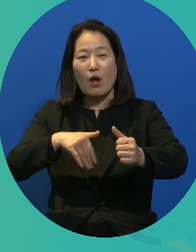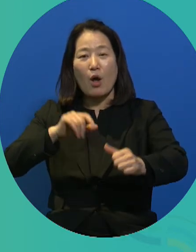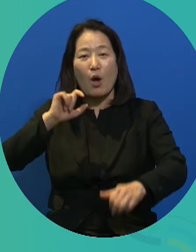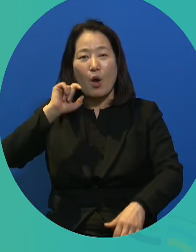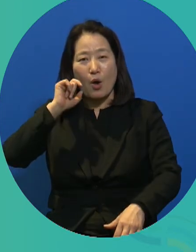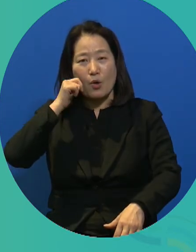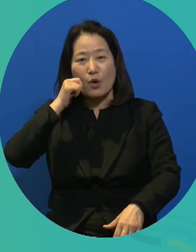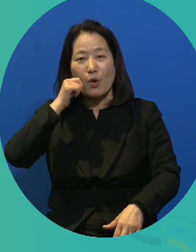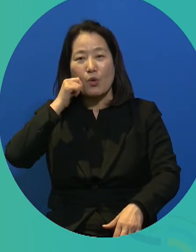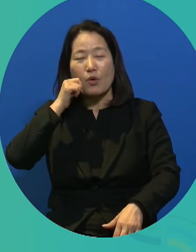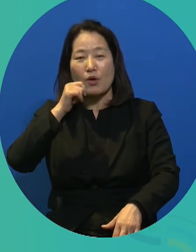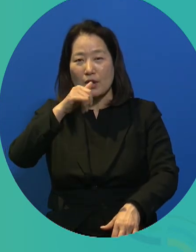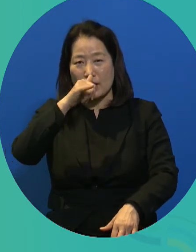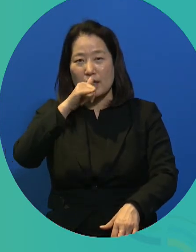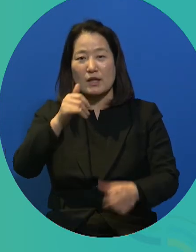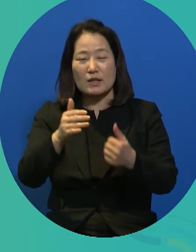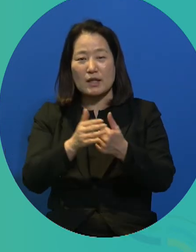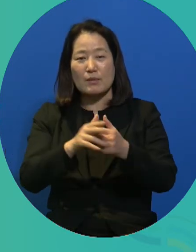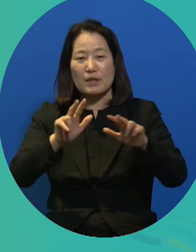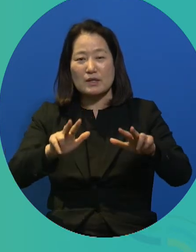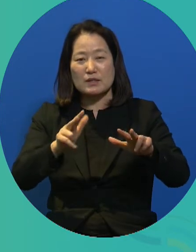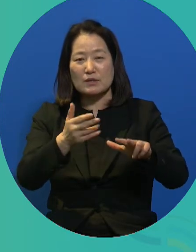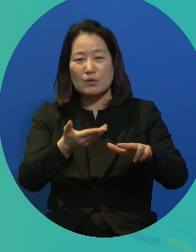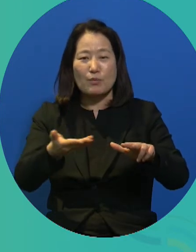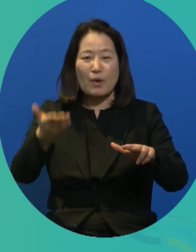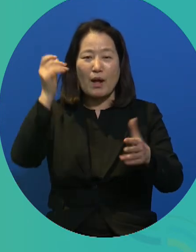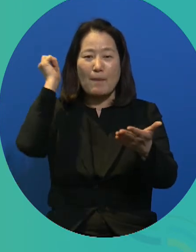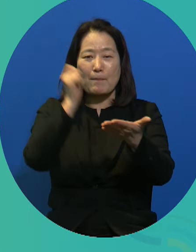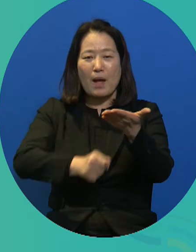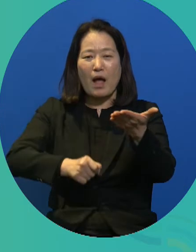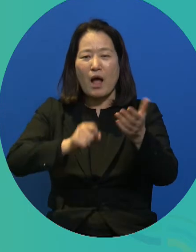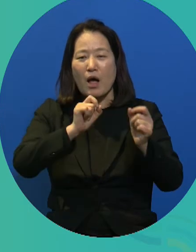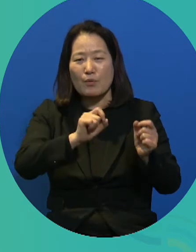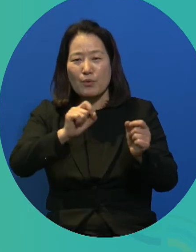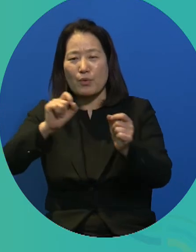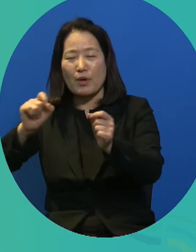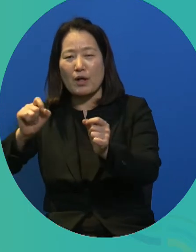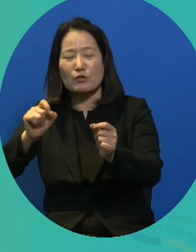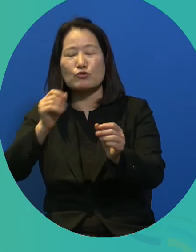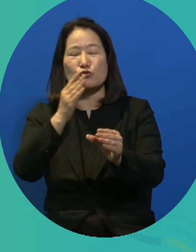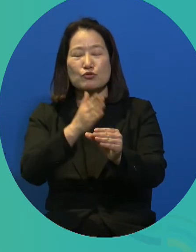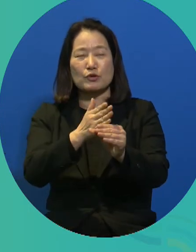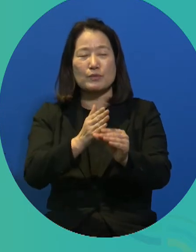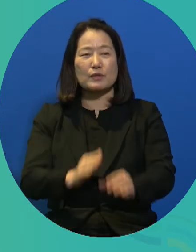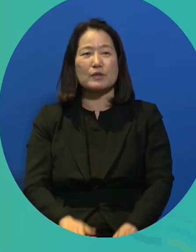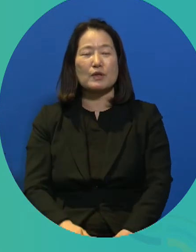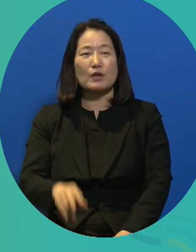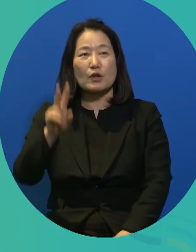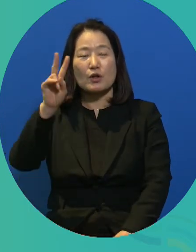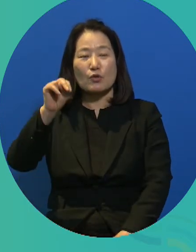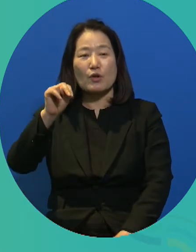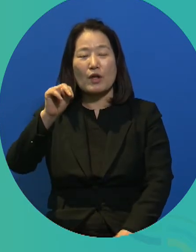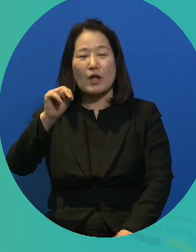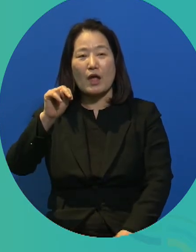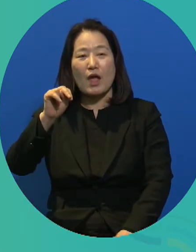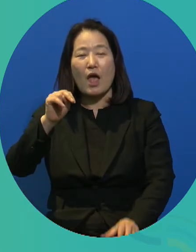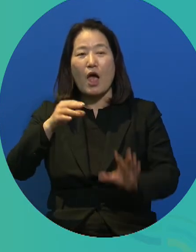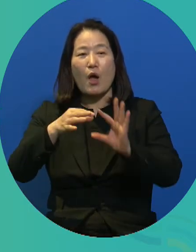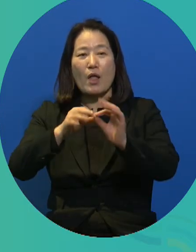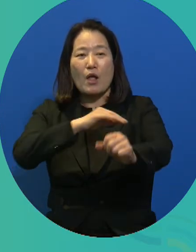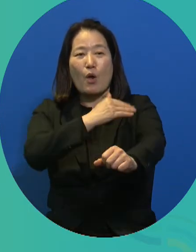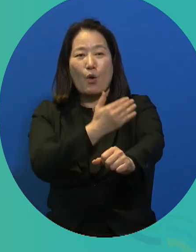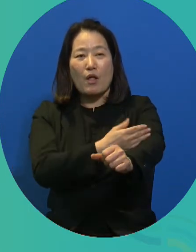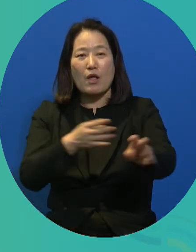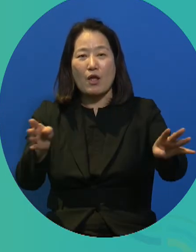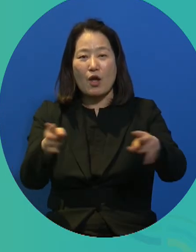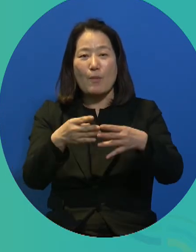있다라는 이야기를 하면서 계속 비준을 미루고 있는 상황입니다. 유엔장애인 권리협약은 앞에서 다들